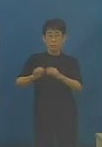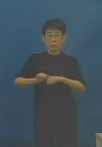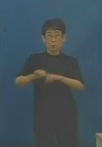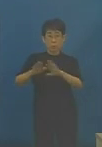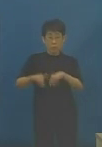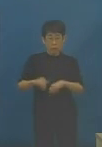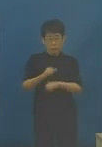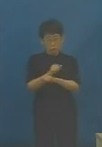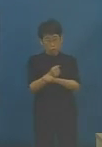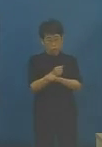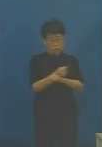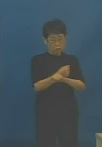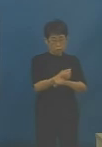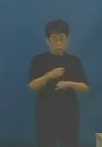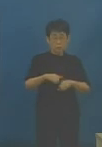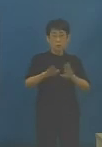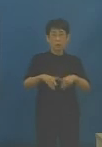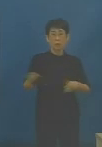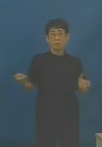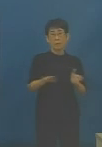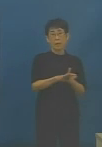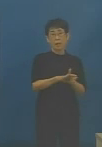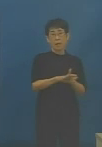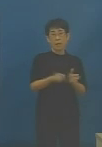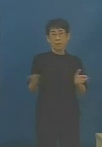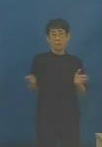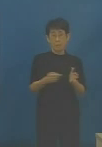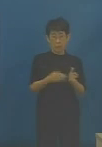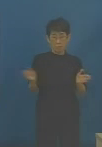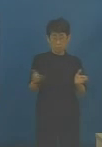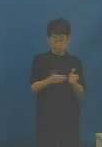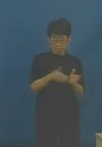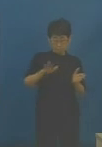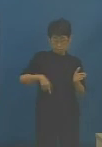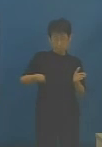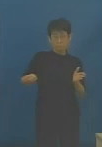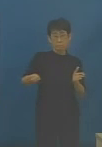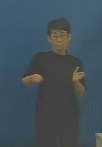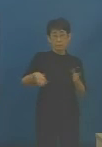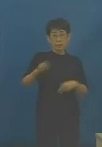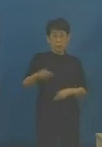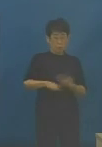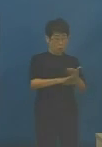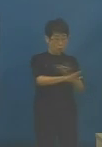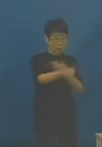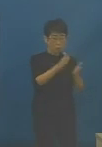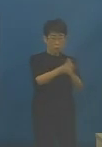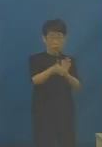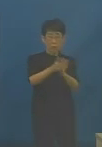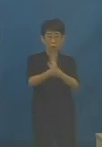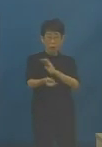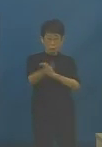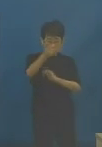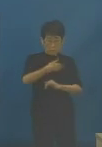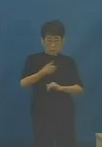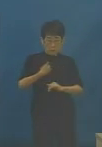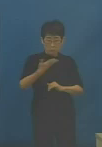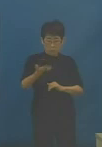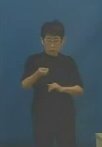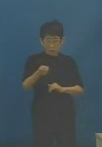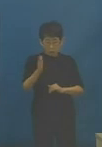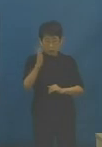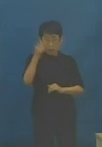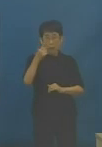ったのでなんとか対応できた面もありますが、なかなかそれは各県すぐにできるわけではないと。で現実にも昨日